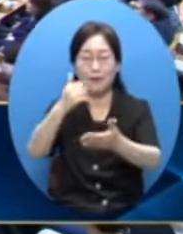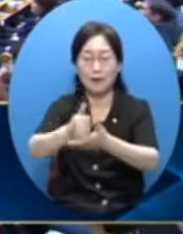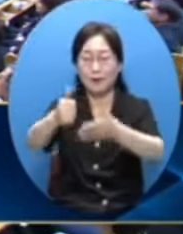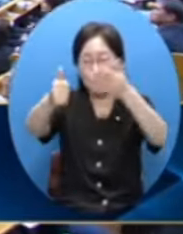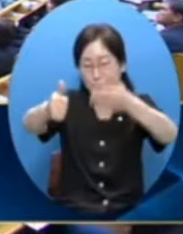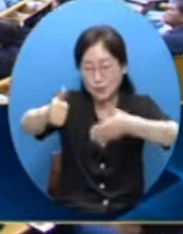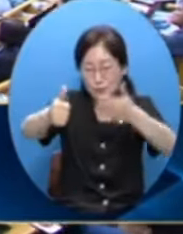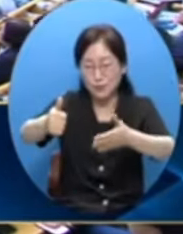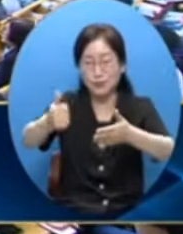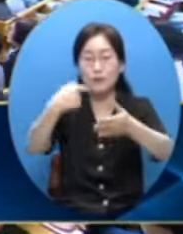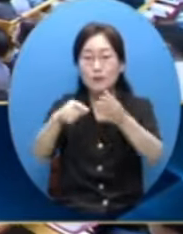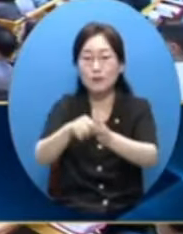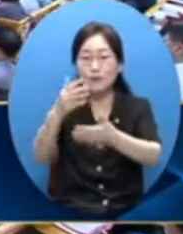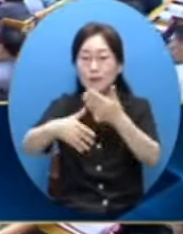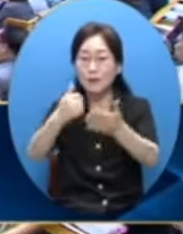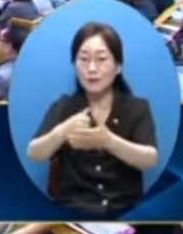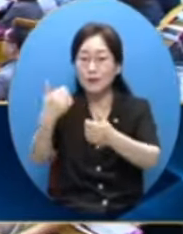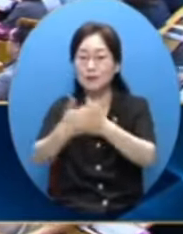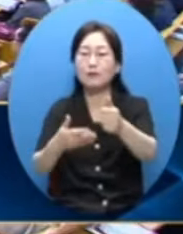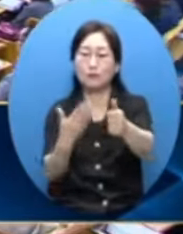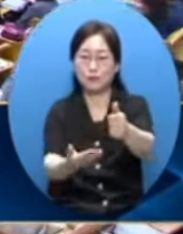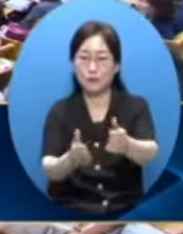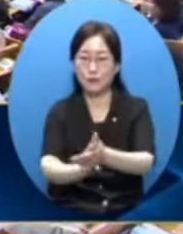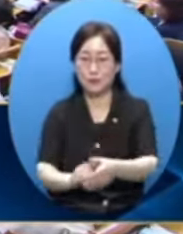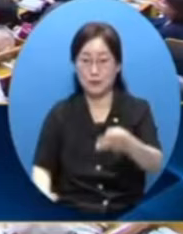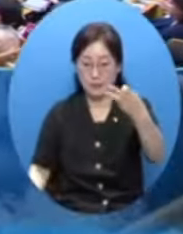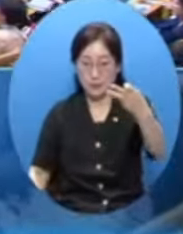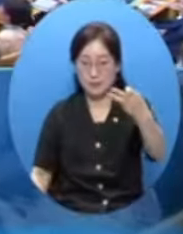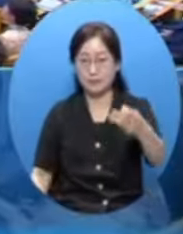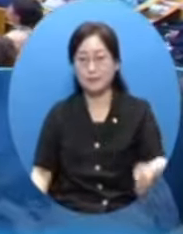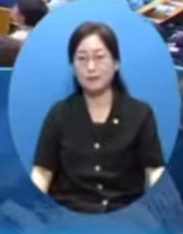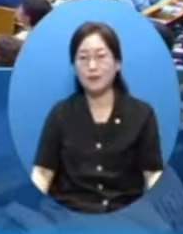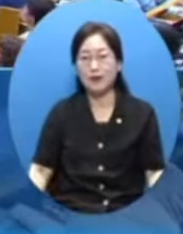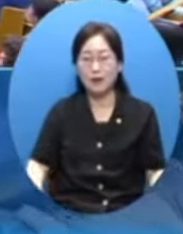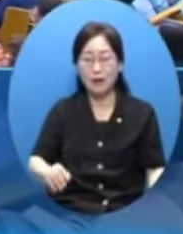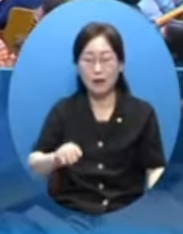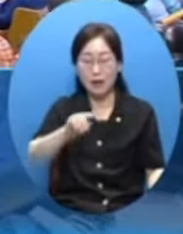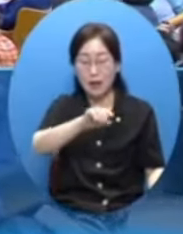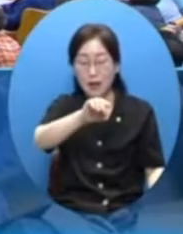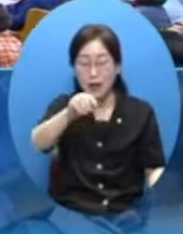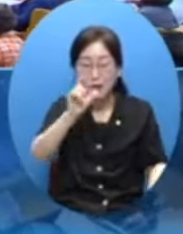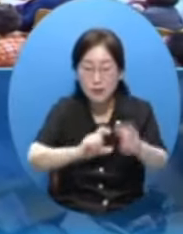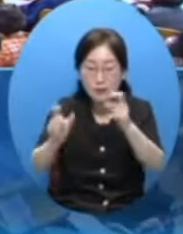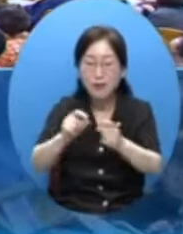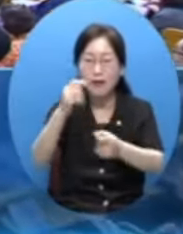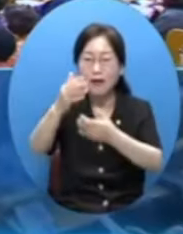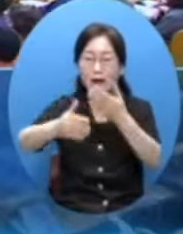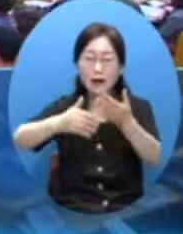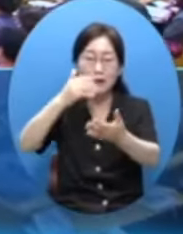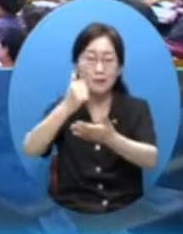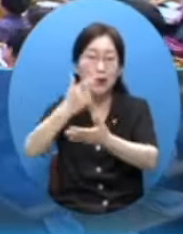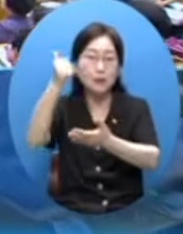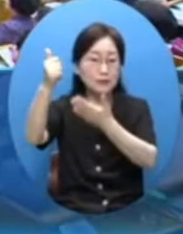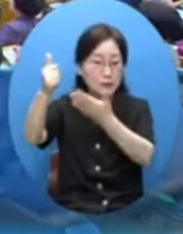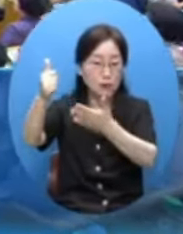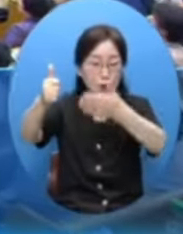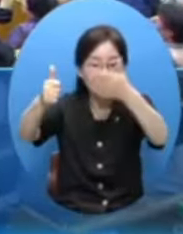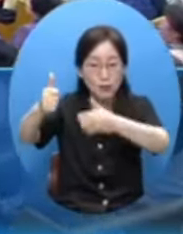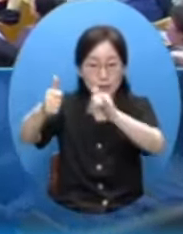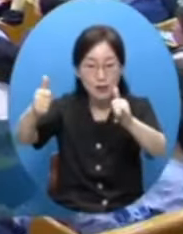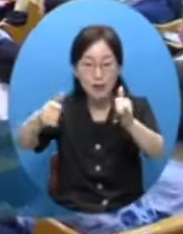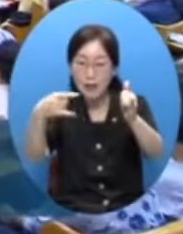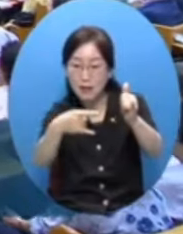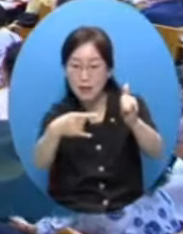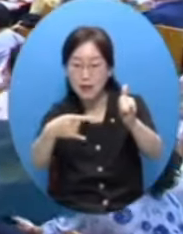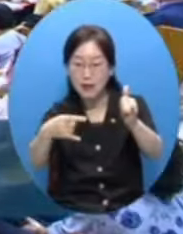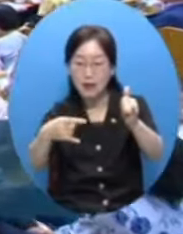위해서 나갈 때 하나님께서 우리에게 은혜를 주십니다. 13절에 이렇게 말씀합니다. 하물며 너희 하늘 아버지께서 구하는 자에게, 너희